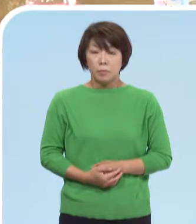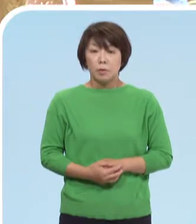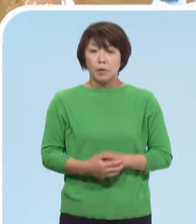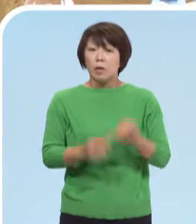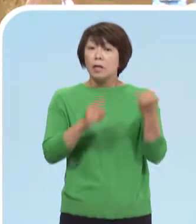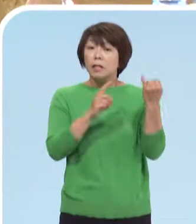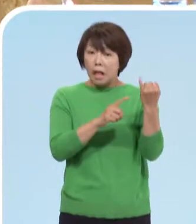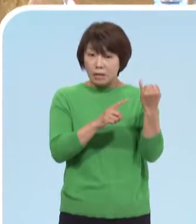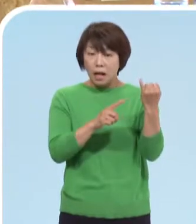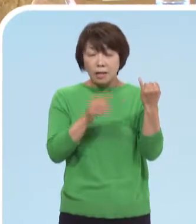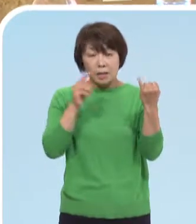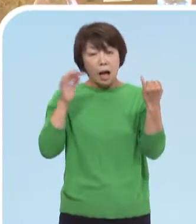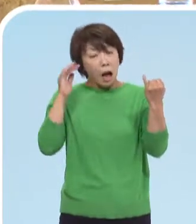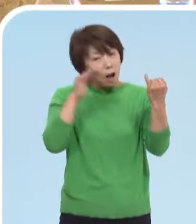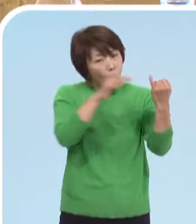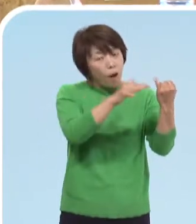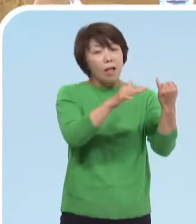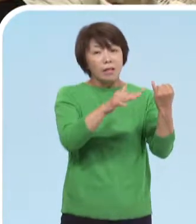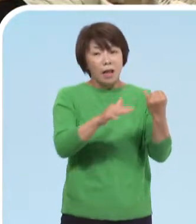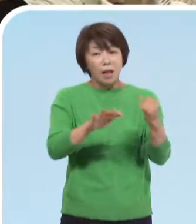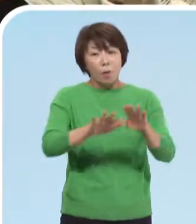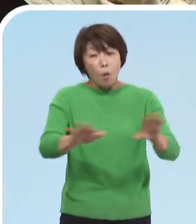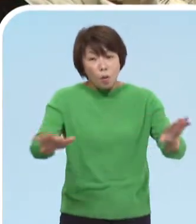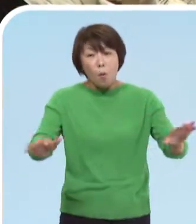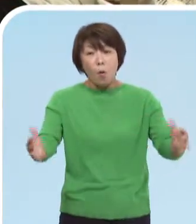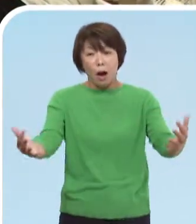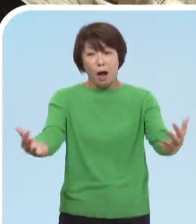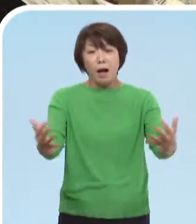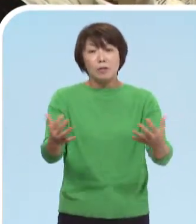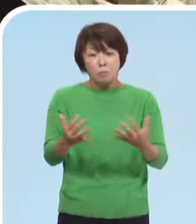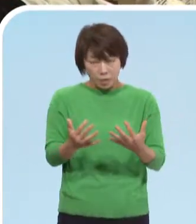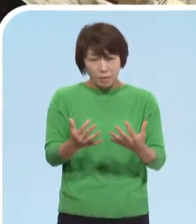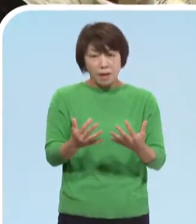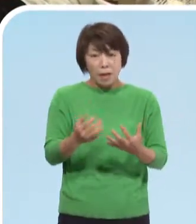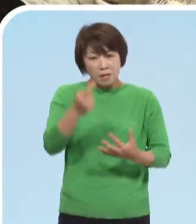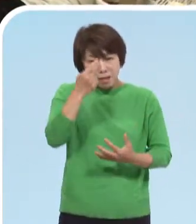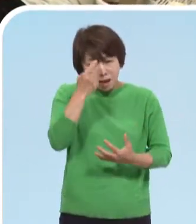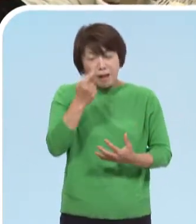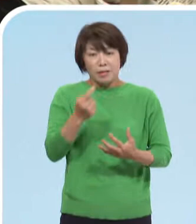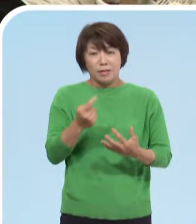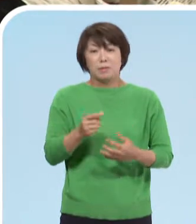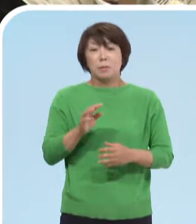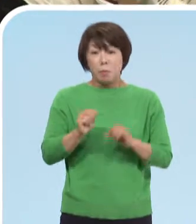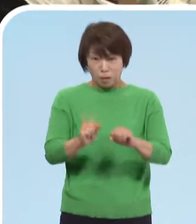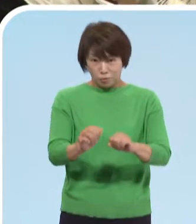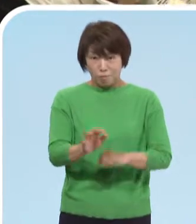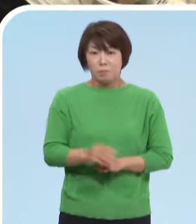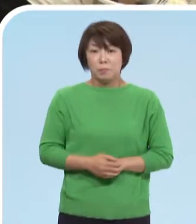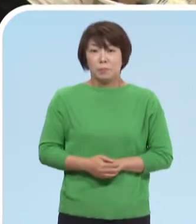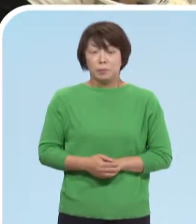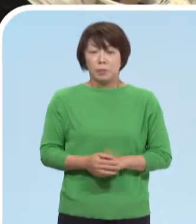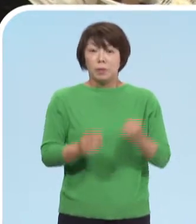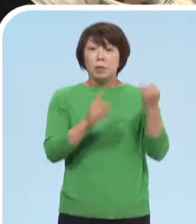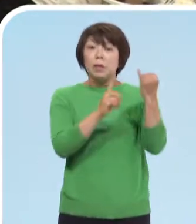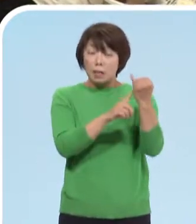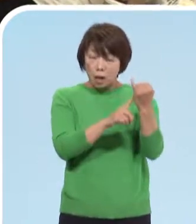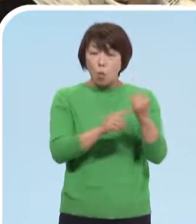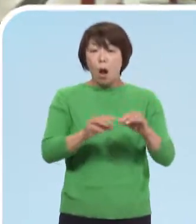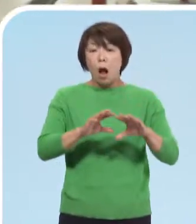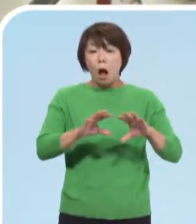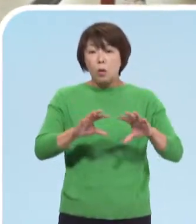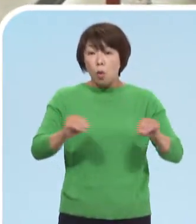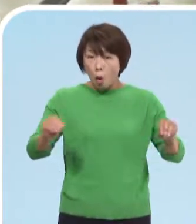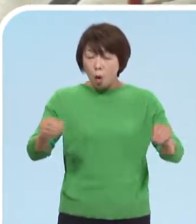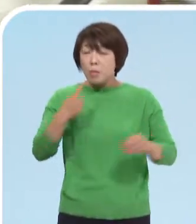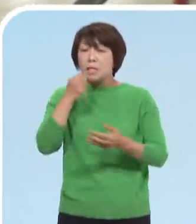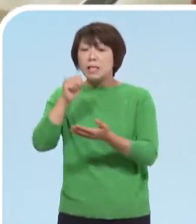そんな凄腕のひなさんに憧れてたくさんの子どもたちがスケートボードを習いに来ています。ひなさんは主に